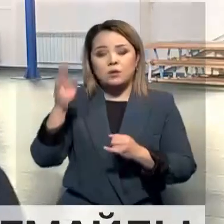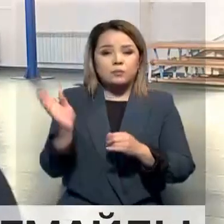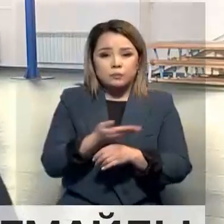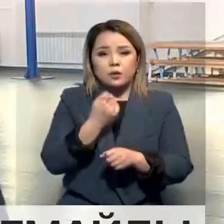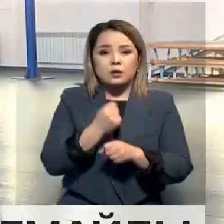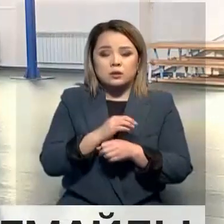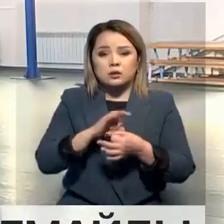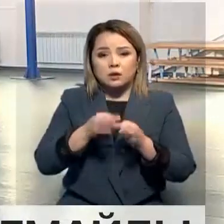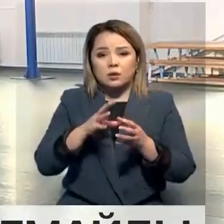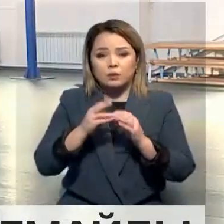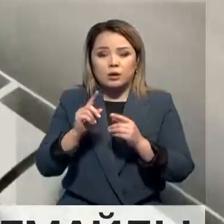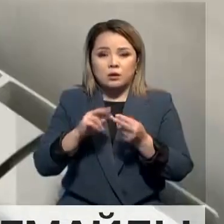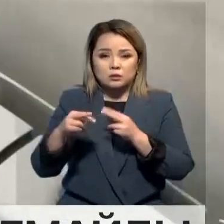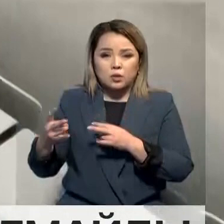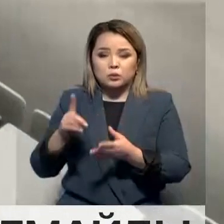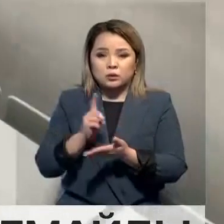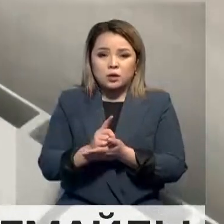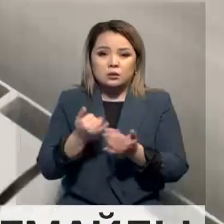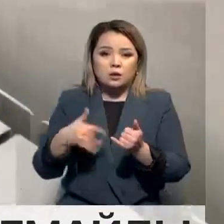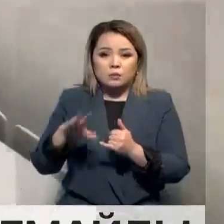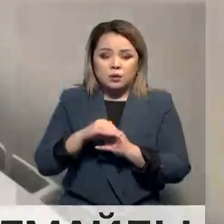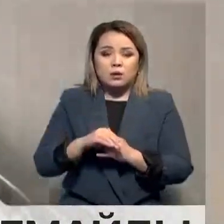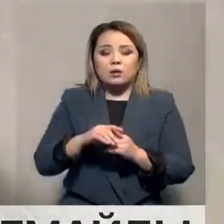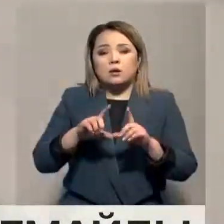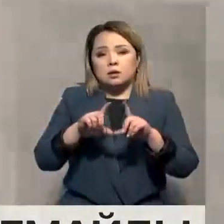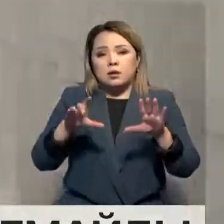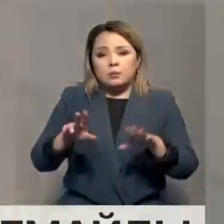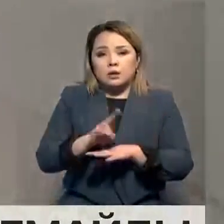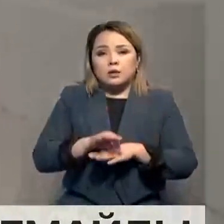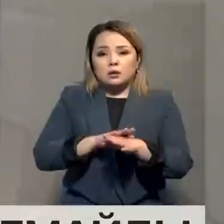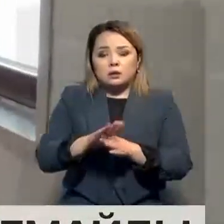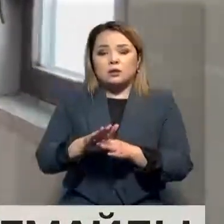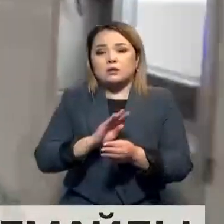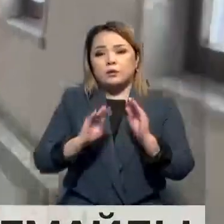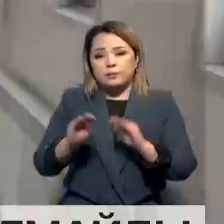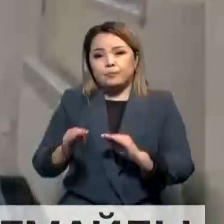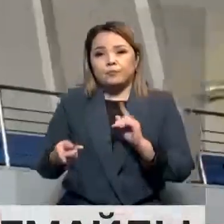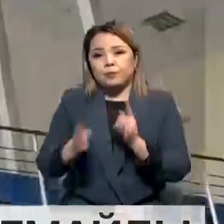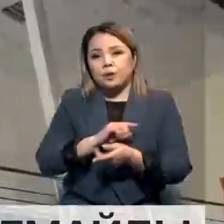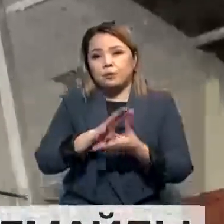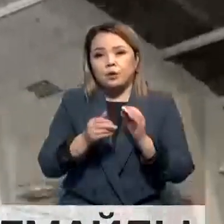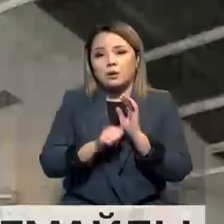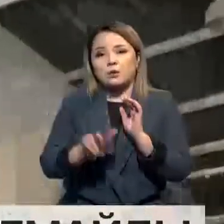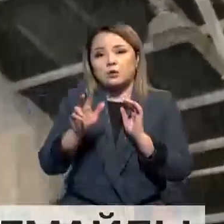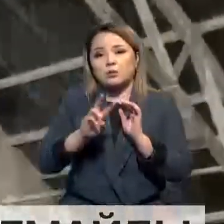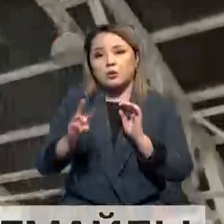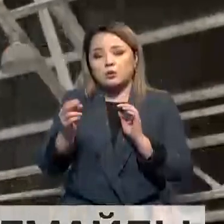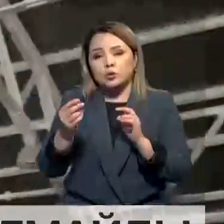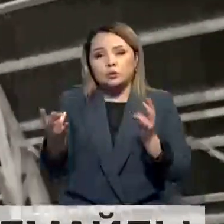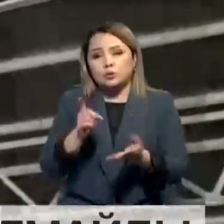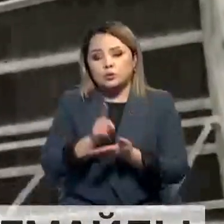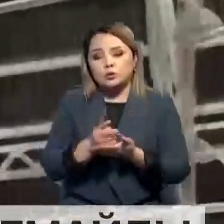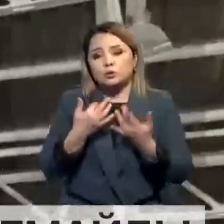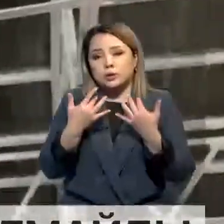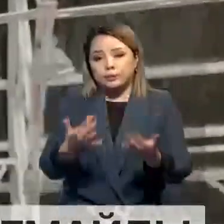қайтып фурнитурасын ауыстыру керек. Ғимараттың есік терезесін қымтап, жылу жүйесін ауыстыруға шамамен 63 миллион теңге керек. Биыл